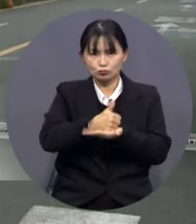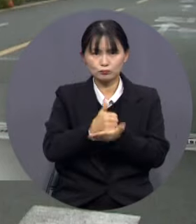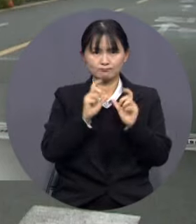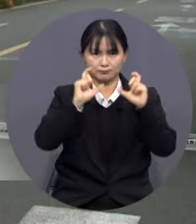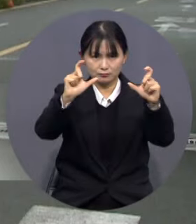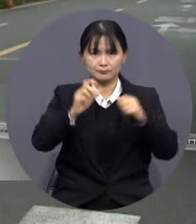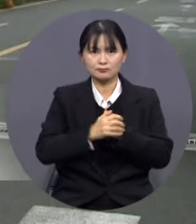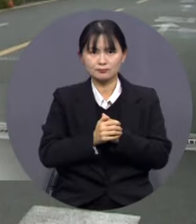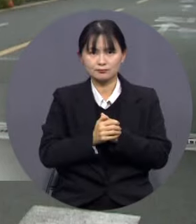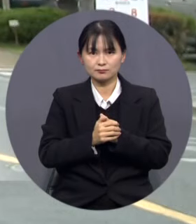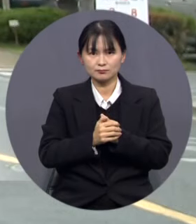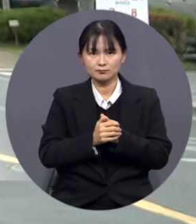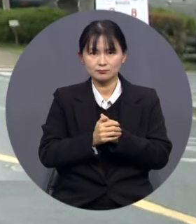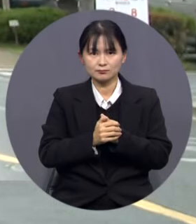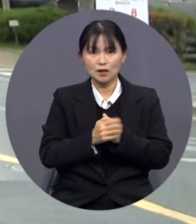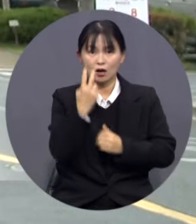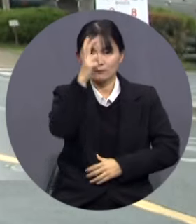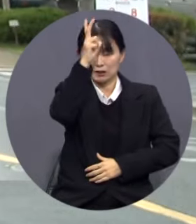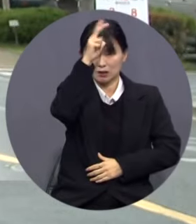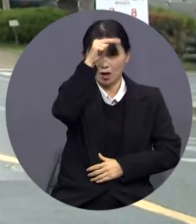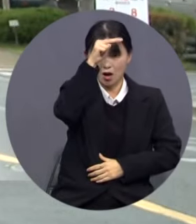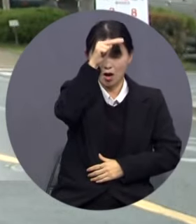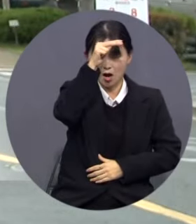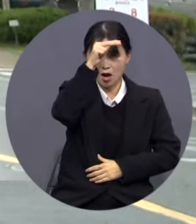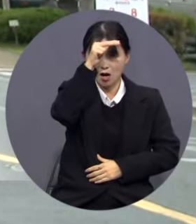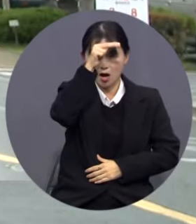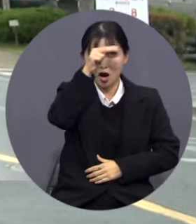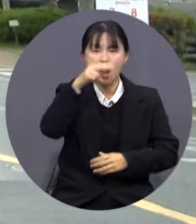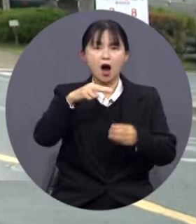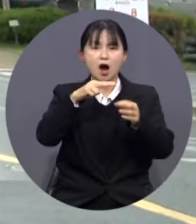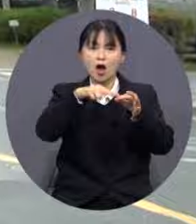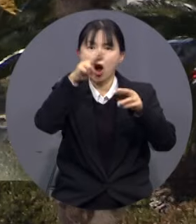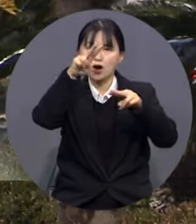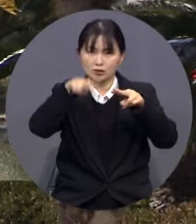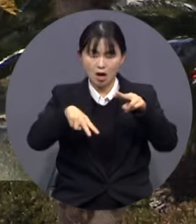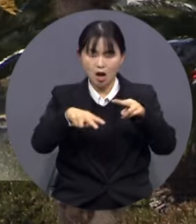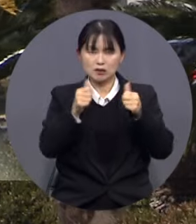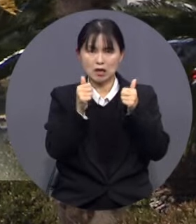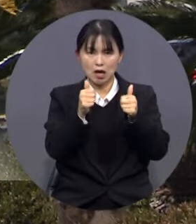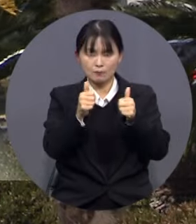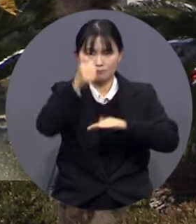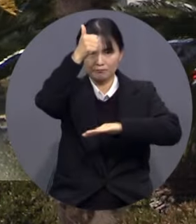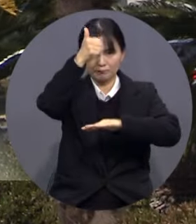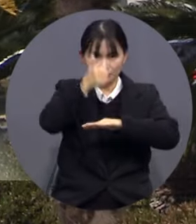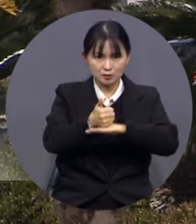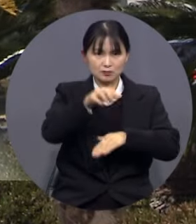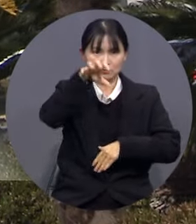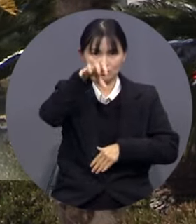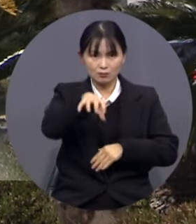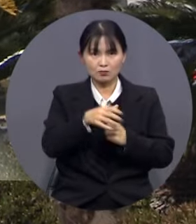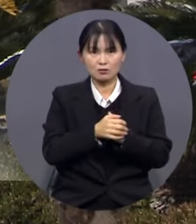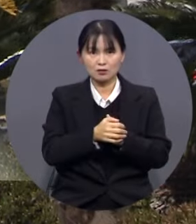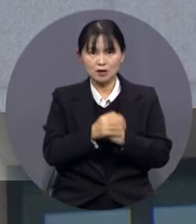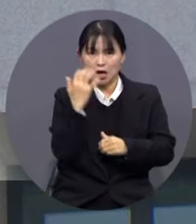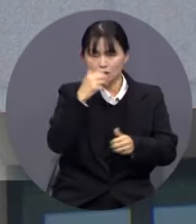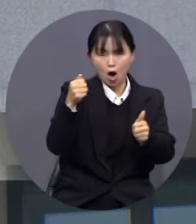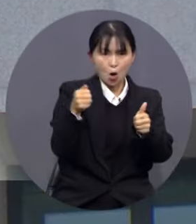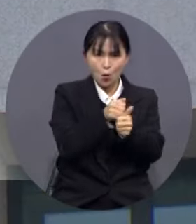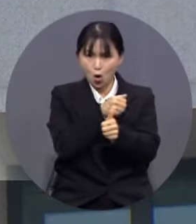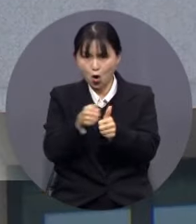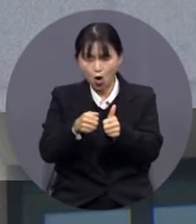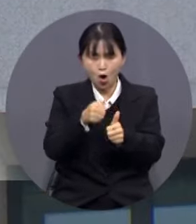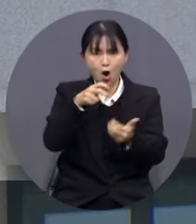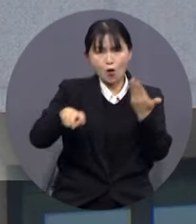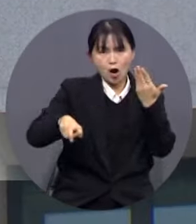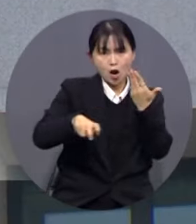구형했습니다. 제주지방검찰청은 제주지법 형사 3단독 심리로 열린 결심 공판에서 성폭력처벌법 위반